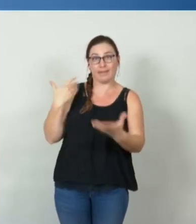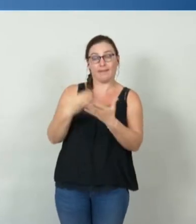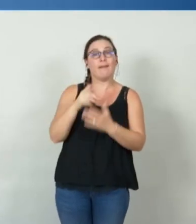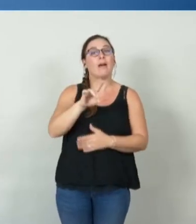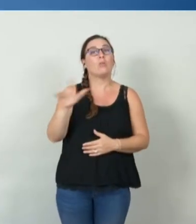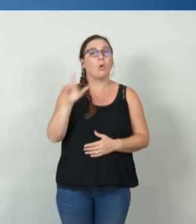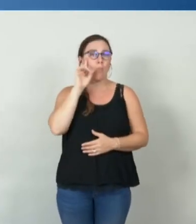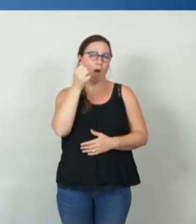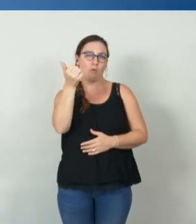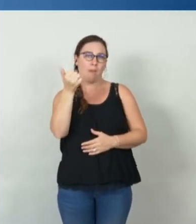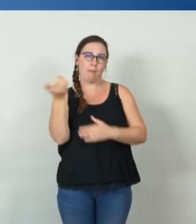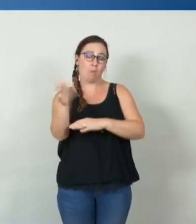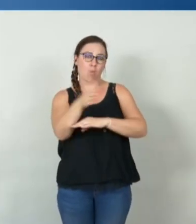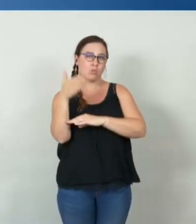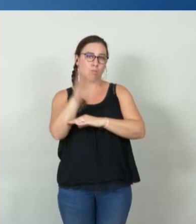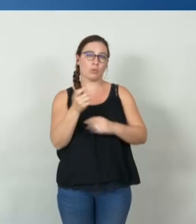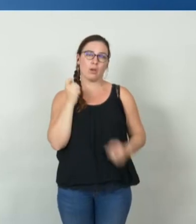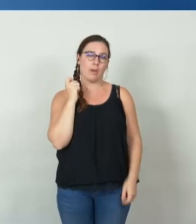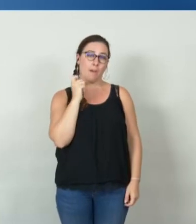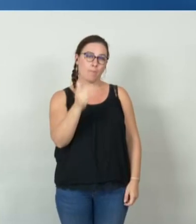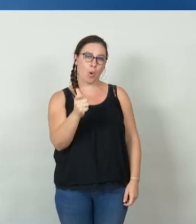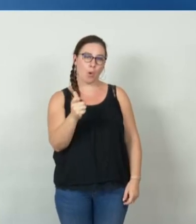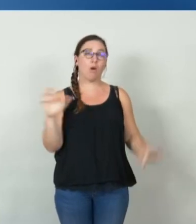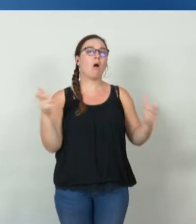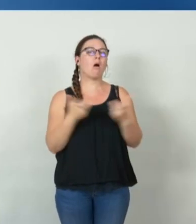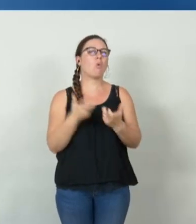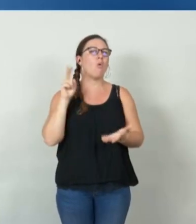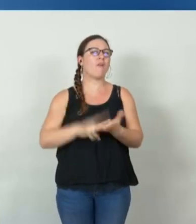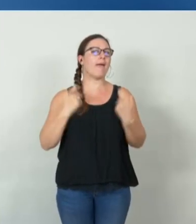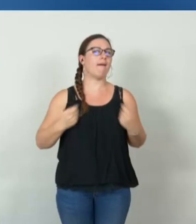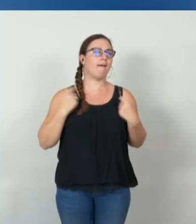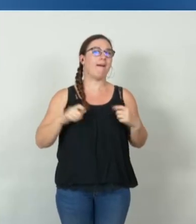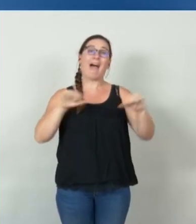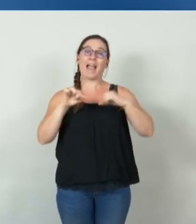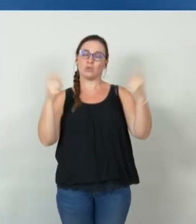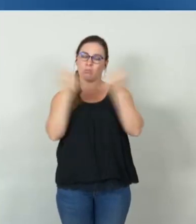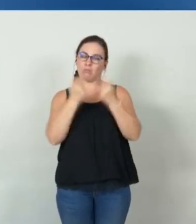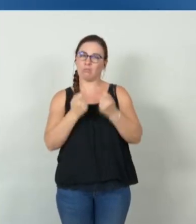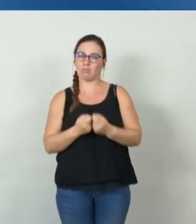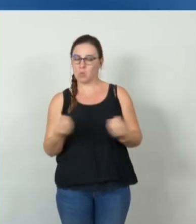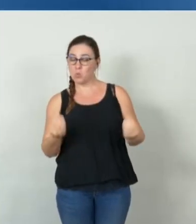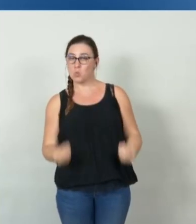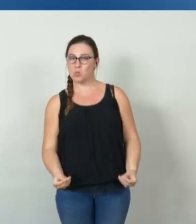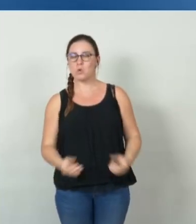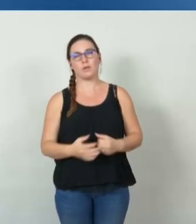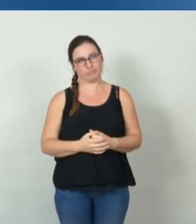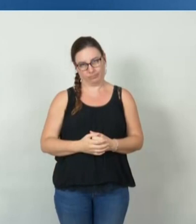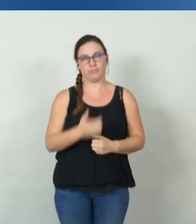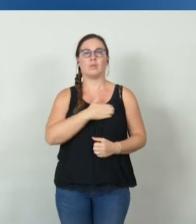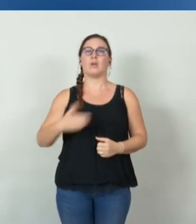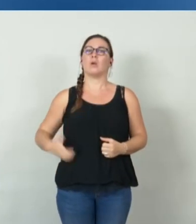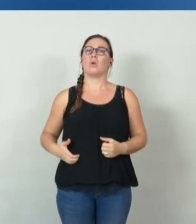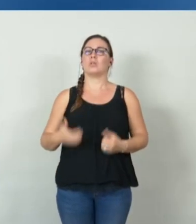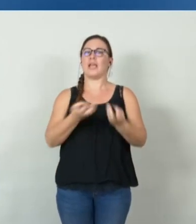de n'afficher que très peu de coûts à chaque action dont vous portez le bilan le conseil municipal à titre